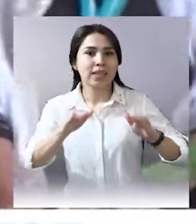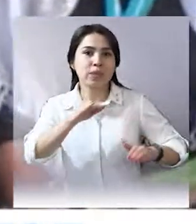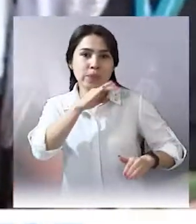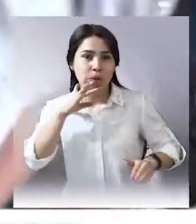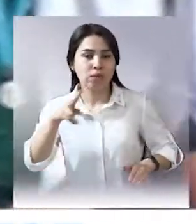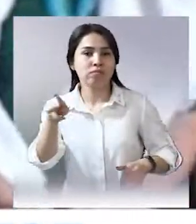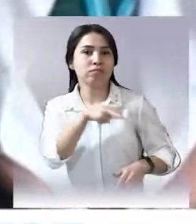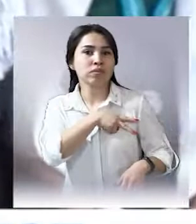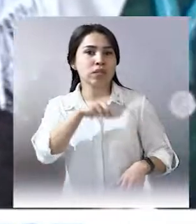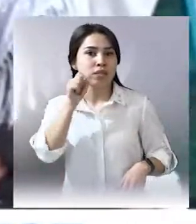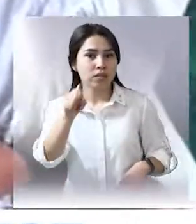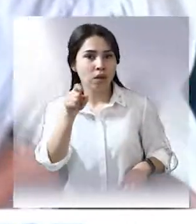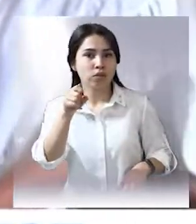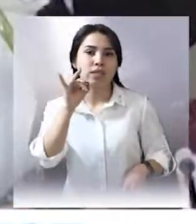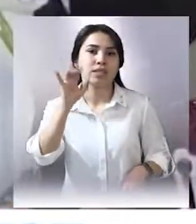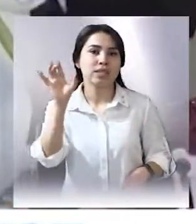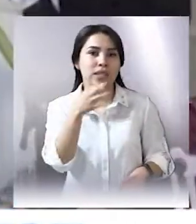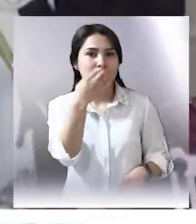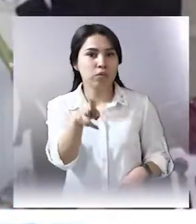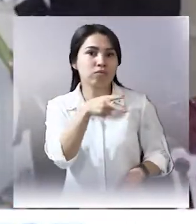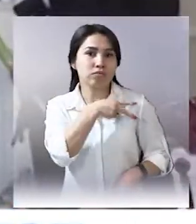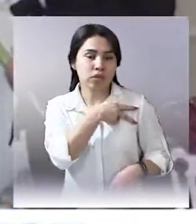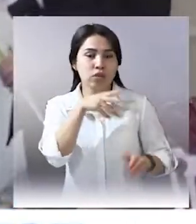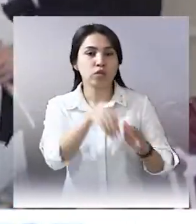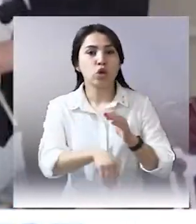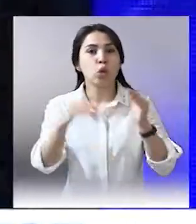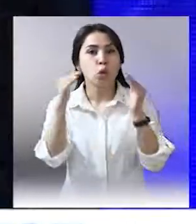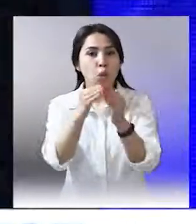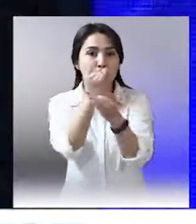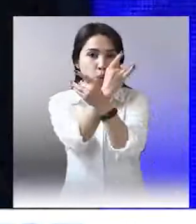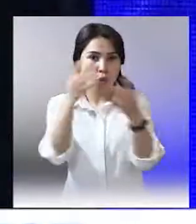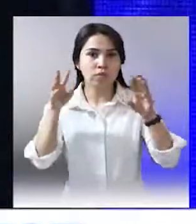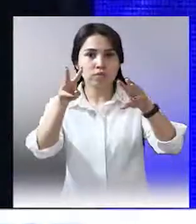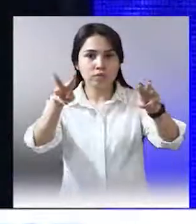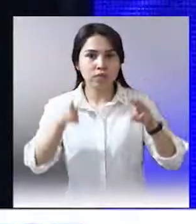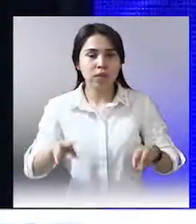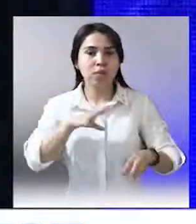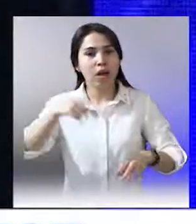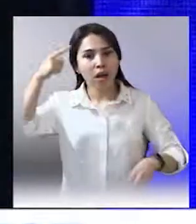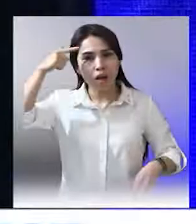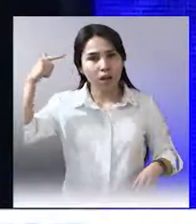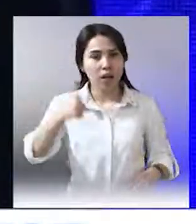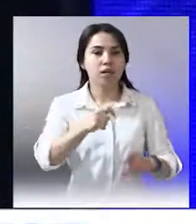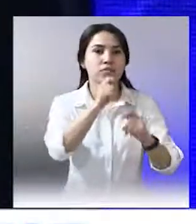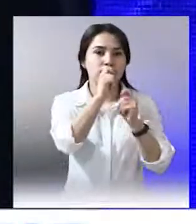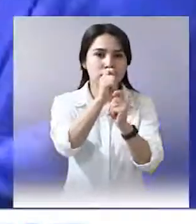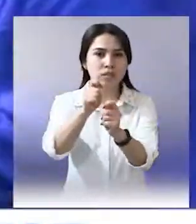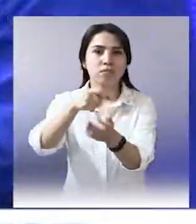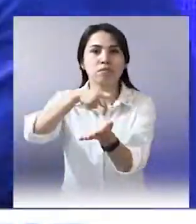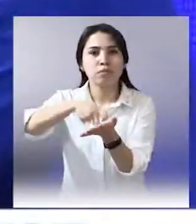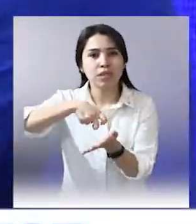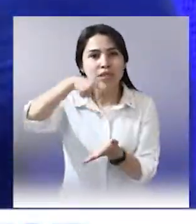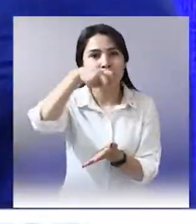награждены медалями «Алтын Алха» и «Кумыс Алха». Также в Доме культуры глава района вручил почетные грамоты и благодарственные